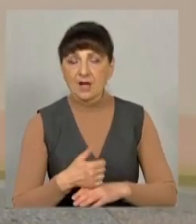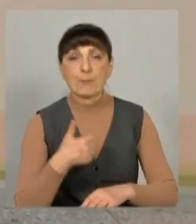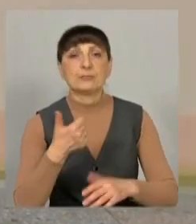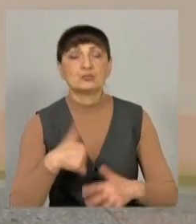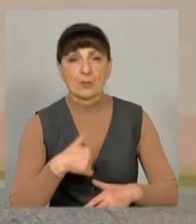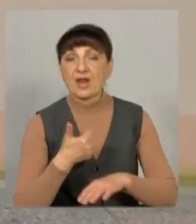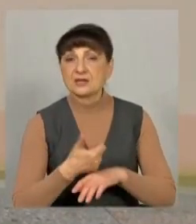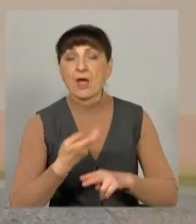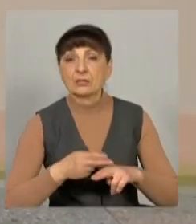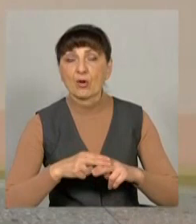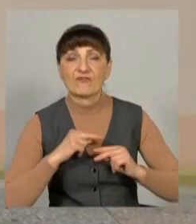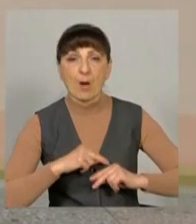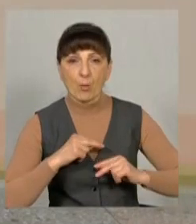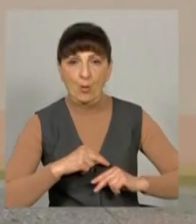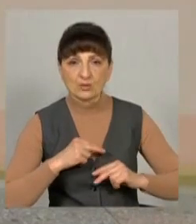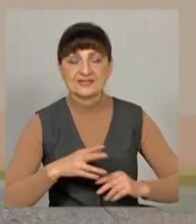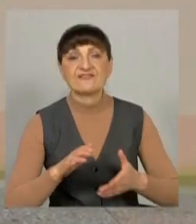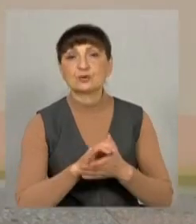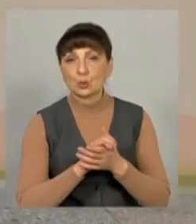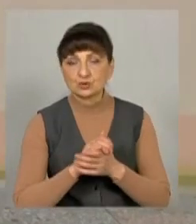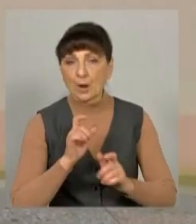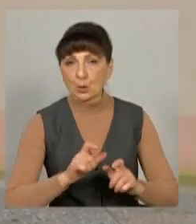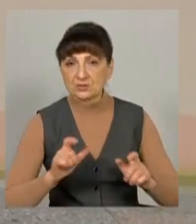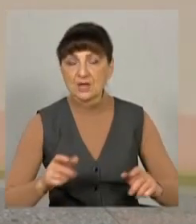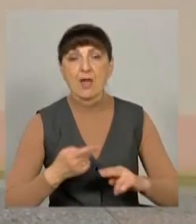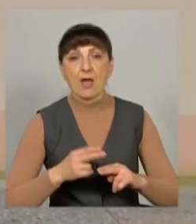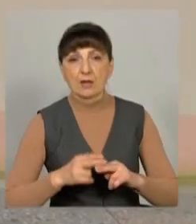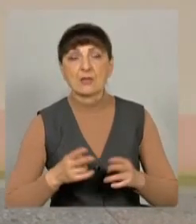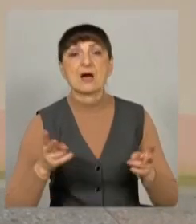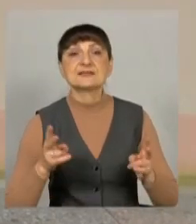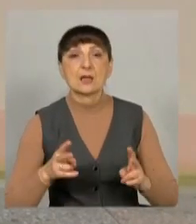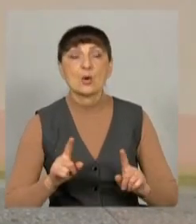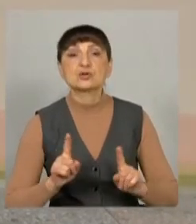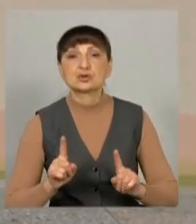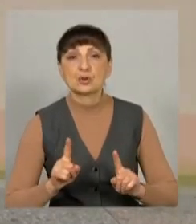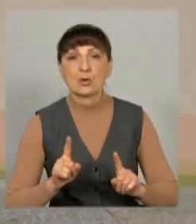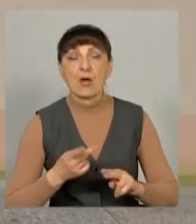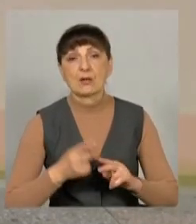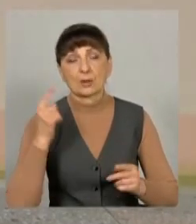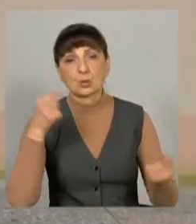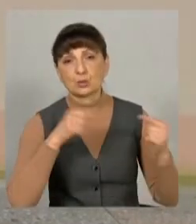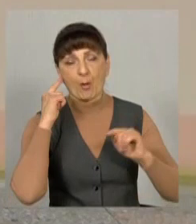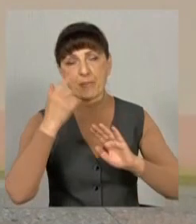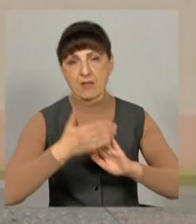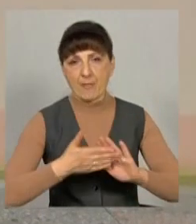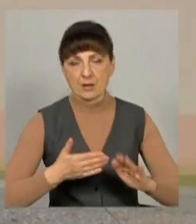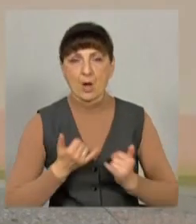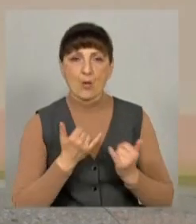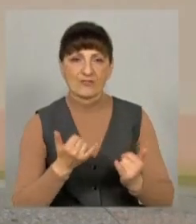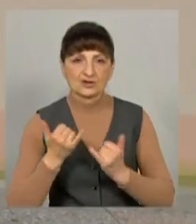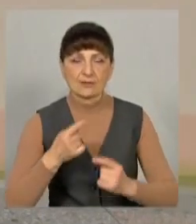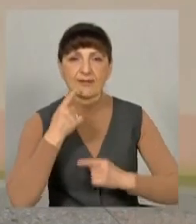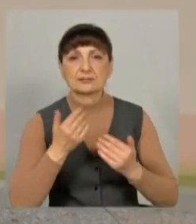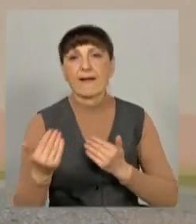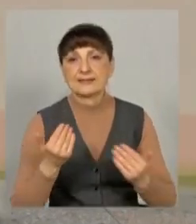приоритетом всегда в работе и в дружбе людей всегда остается понимание, уважение